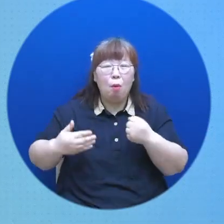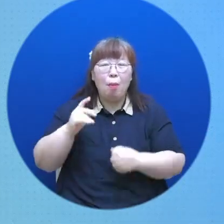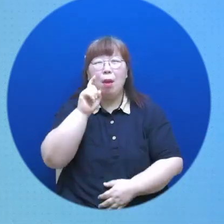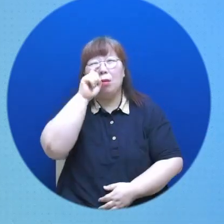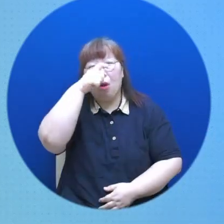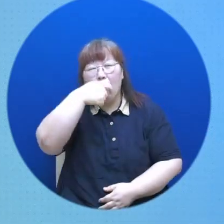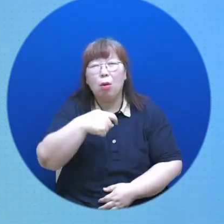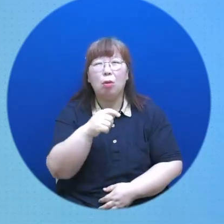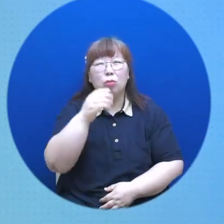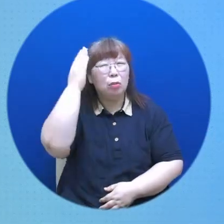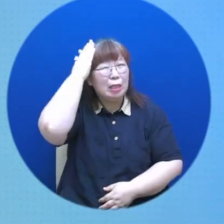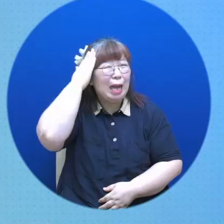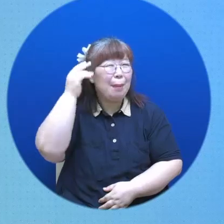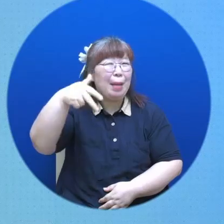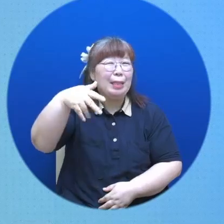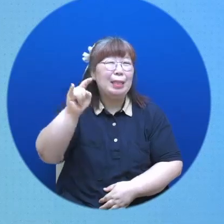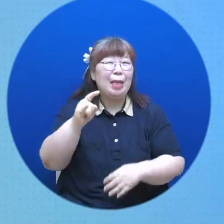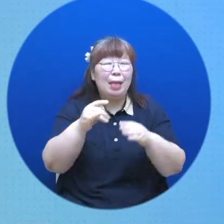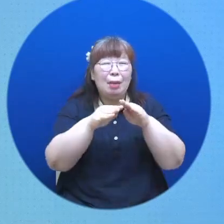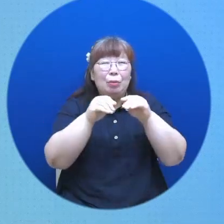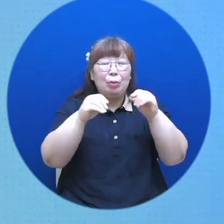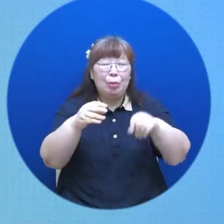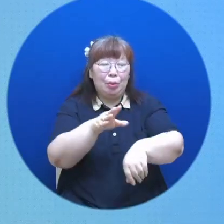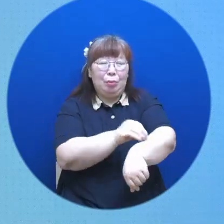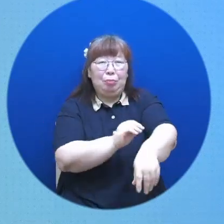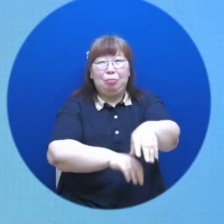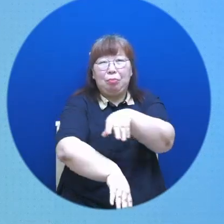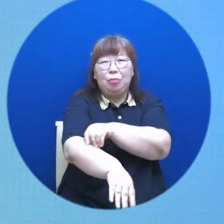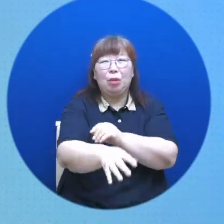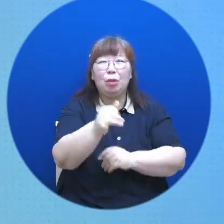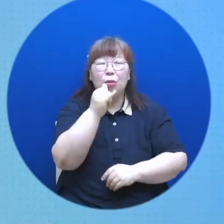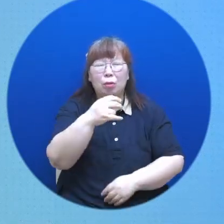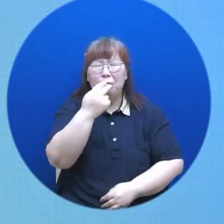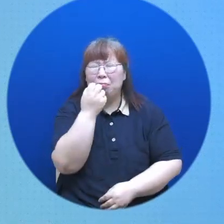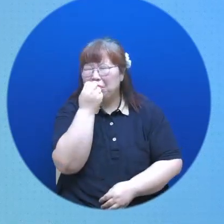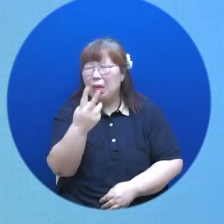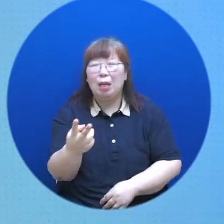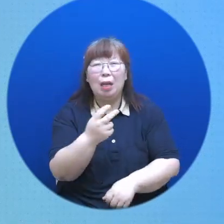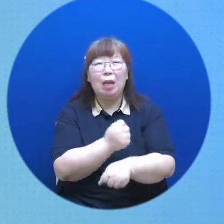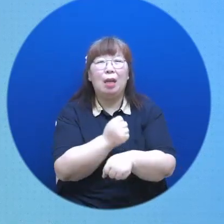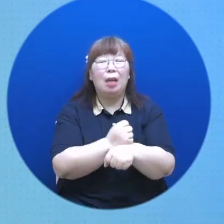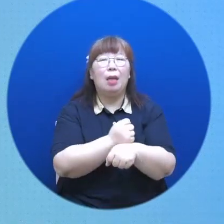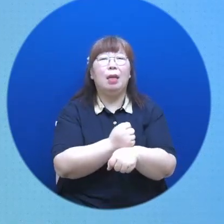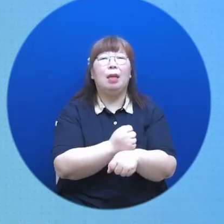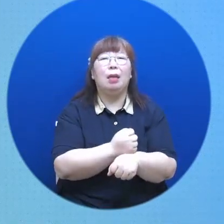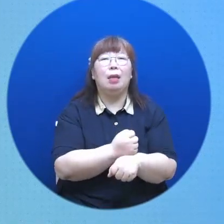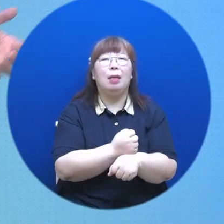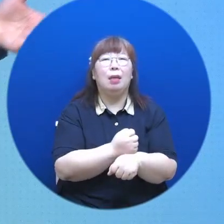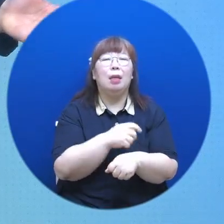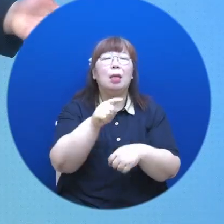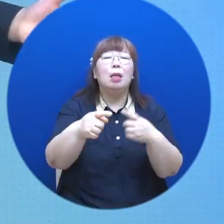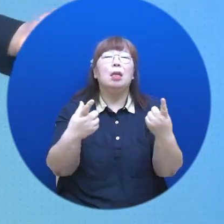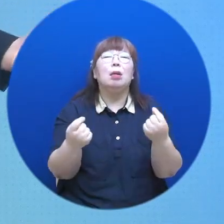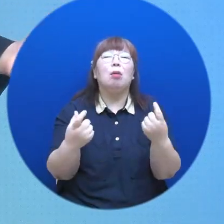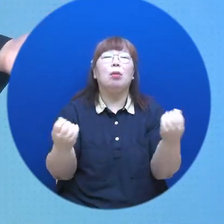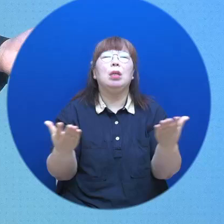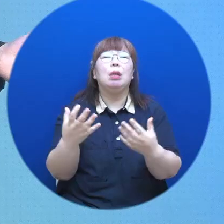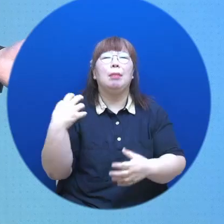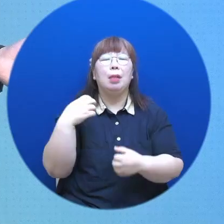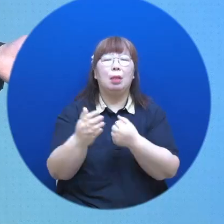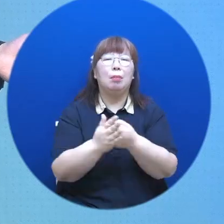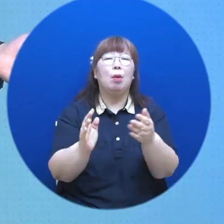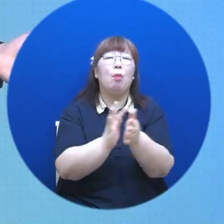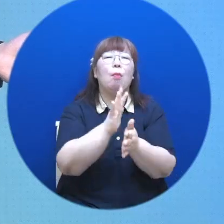재가 묻어 있습니다. 불에 탄 향이 납니다. 냄새가 납니다. 비린내가 나요. 어떻습니까? 화려하지